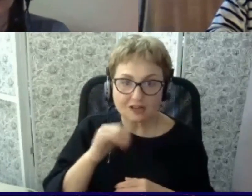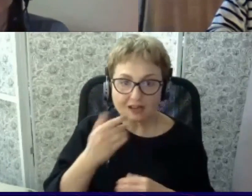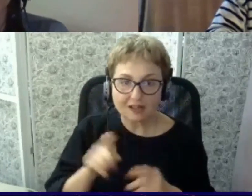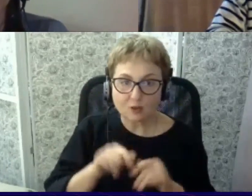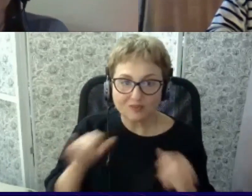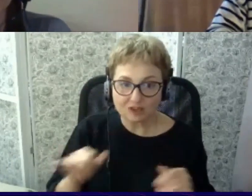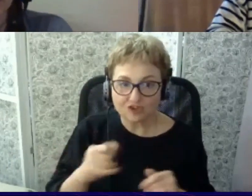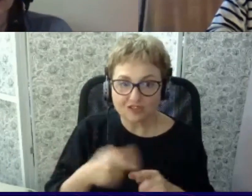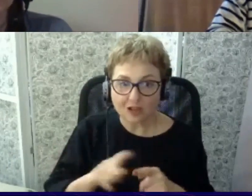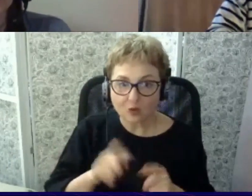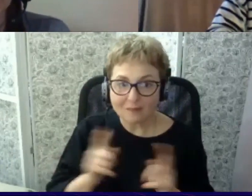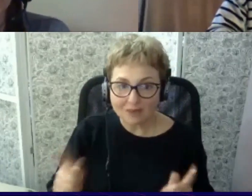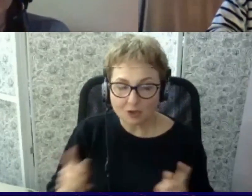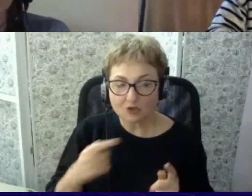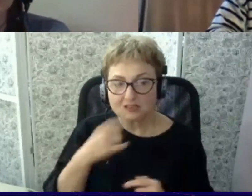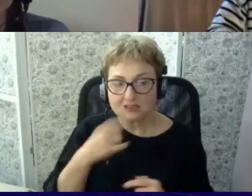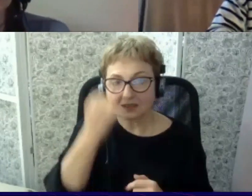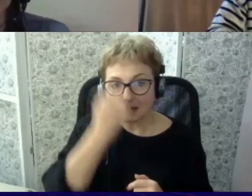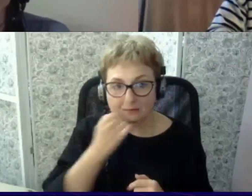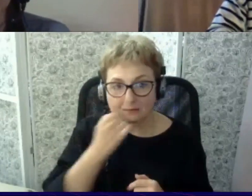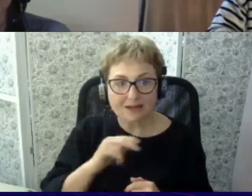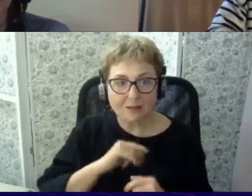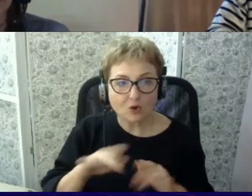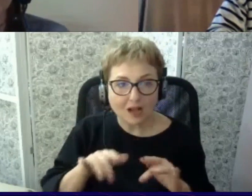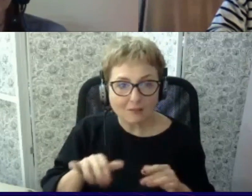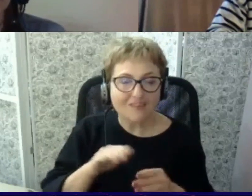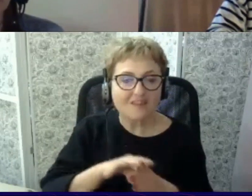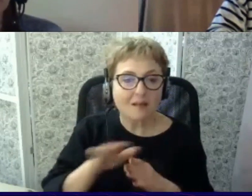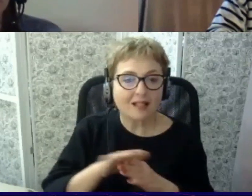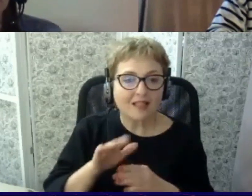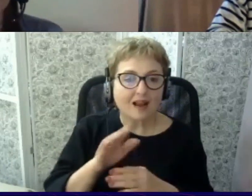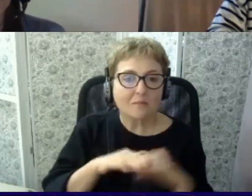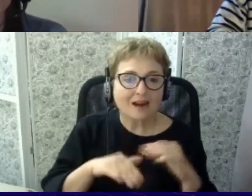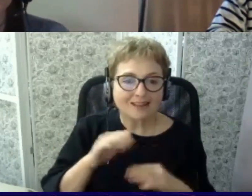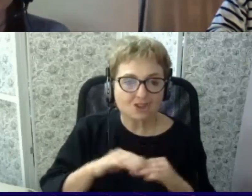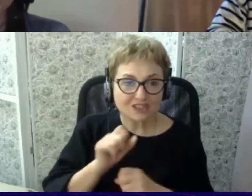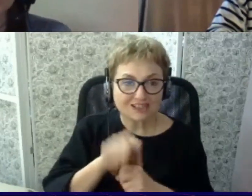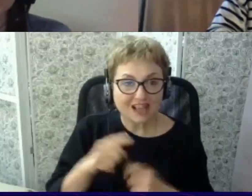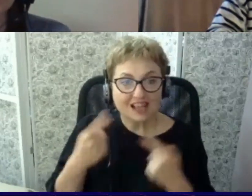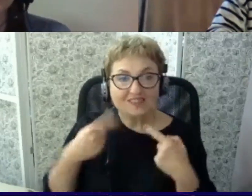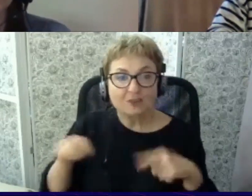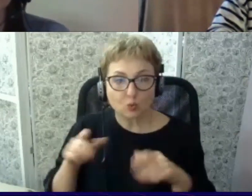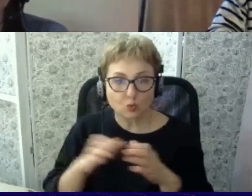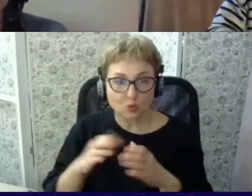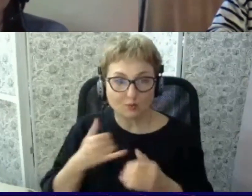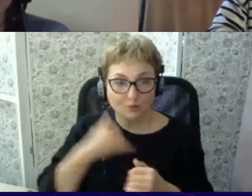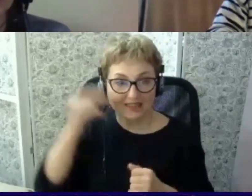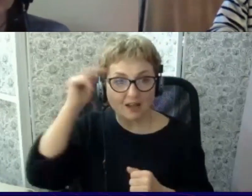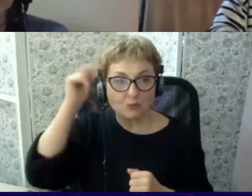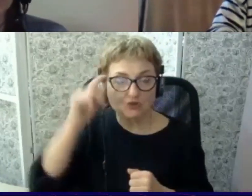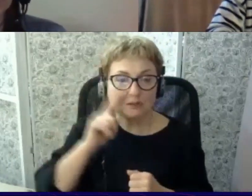увеличение на такой период. Она говорит, да, спасибо, мы работали на компьютере, выполняли практическое задание. В другой группе у